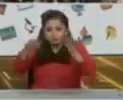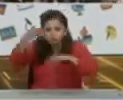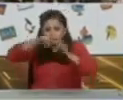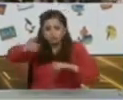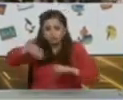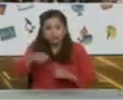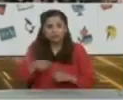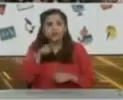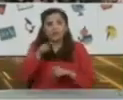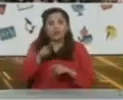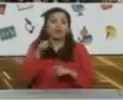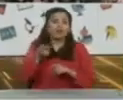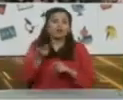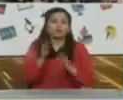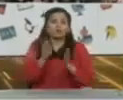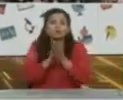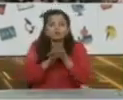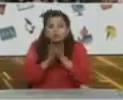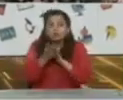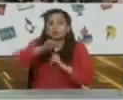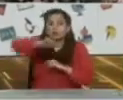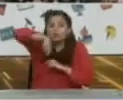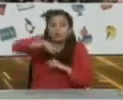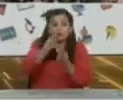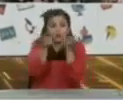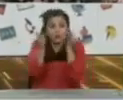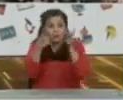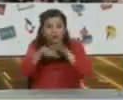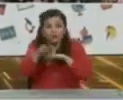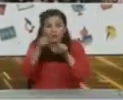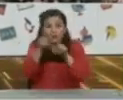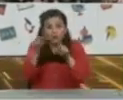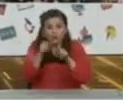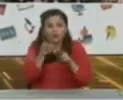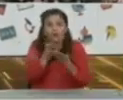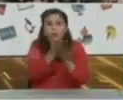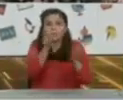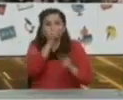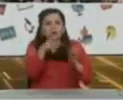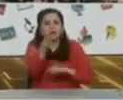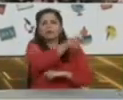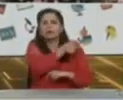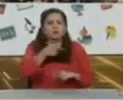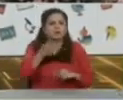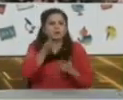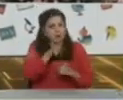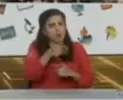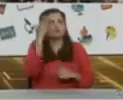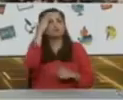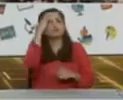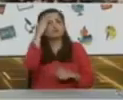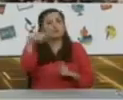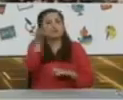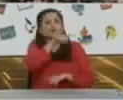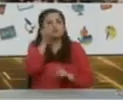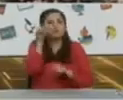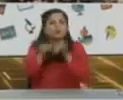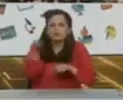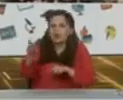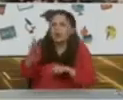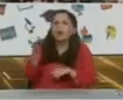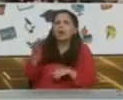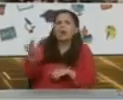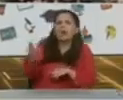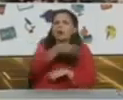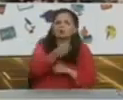किचन की जो एक्टिविटी है, वो घर के बाकी सदस्यों को पता होनी चाहिए